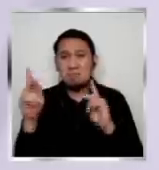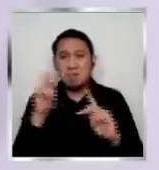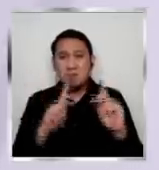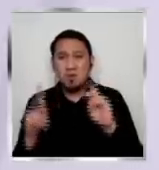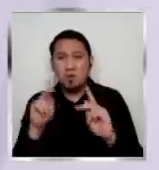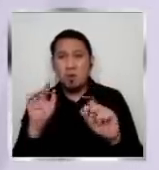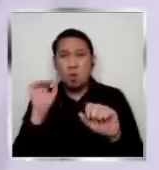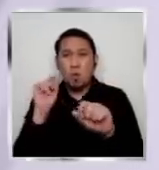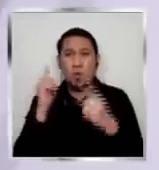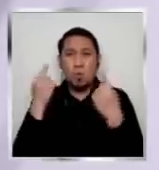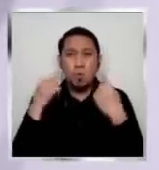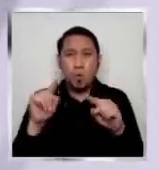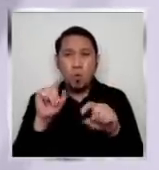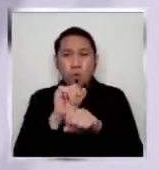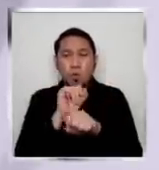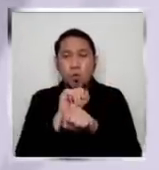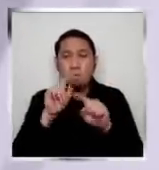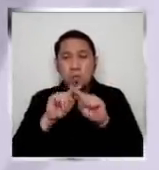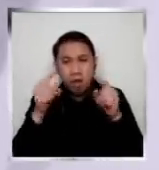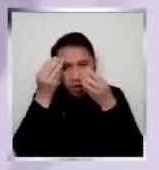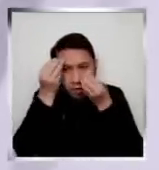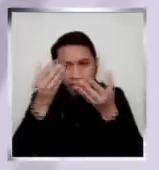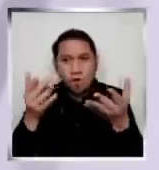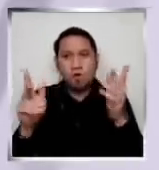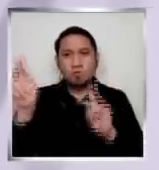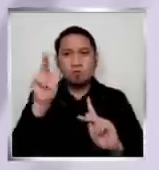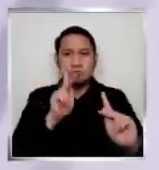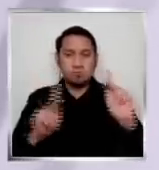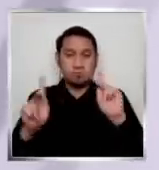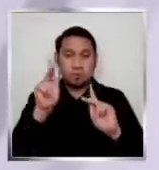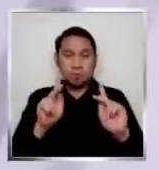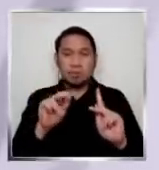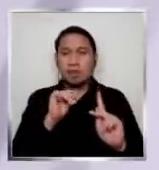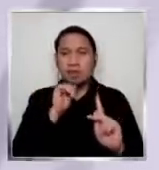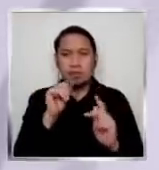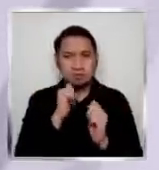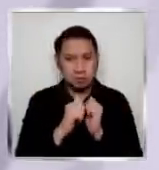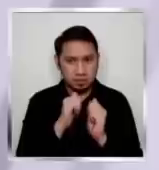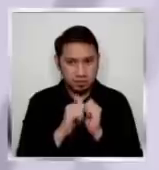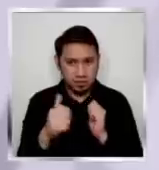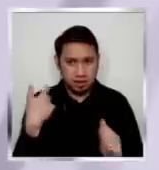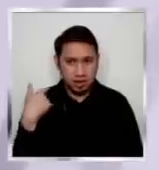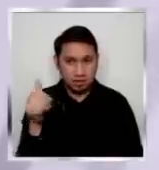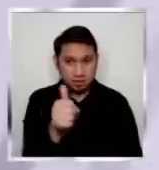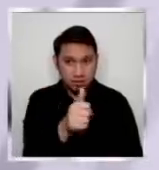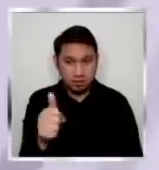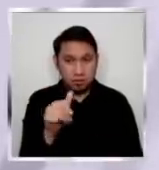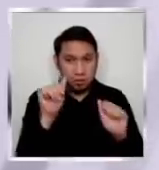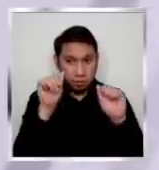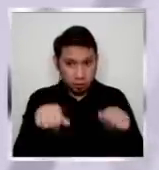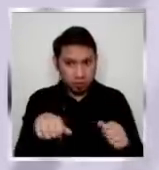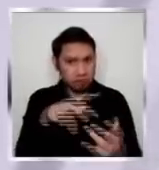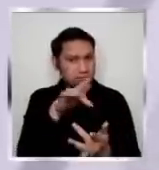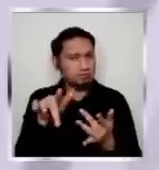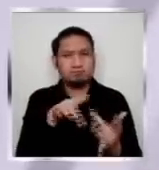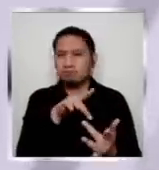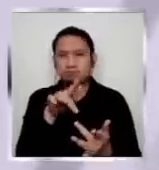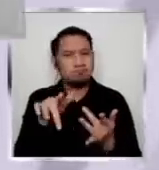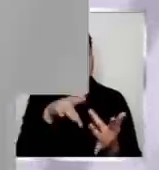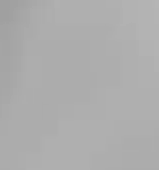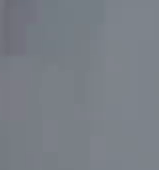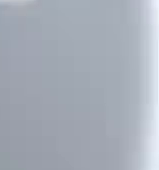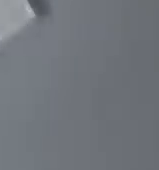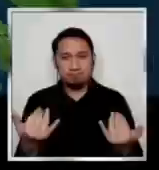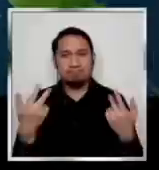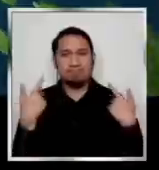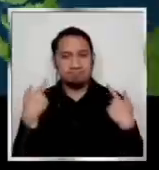ang paalala sa publiko, hindi porke may pampublikong sasakyan na, pwede nang maglakwatsa. At yan po ang tinutukan ni Joseph